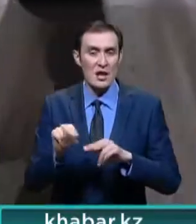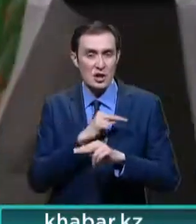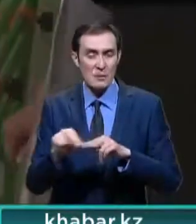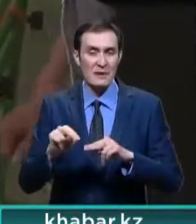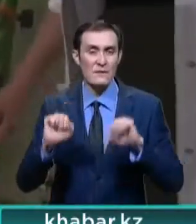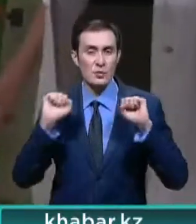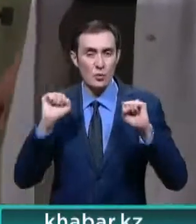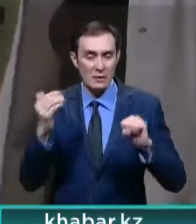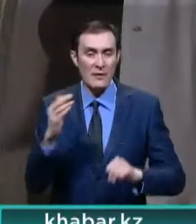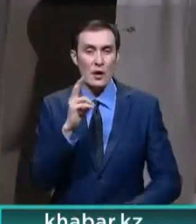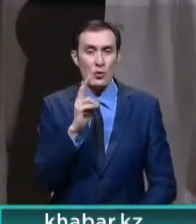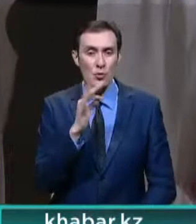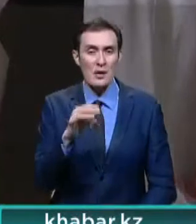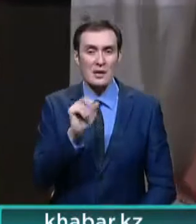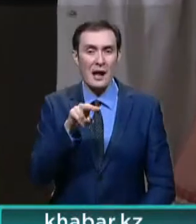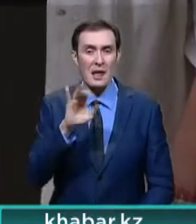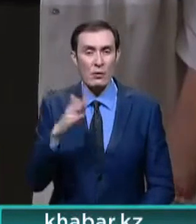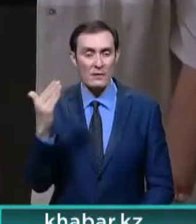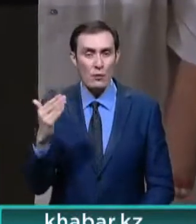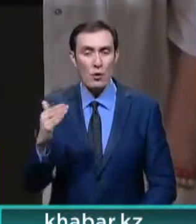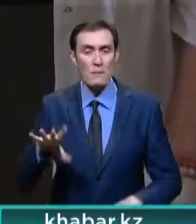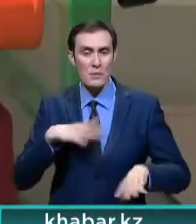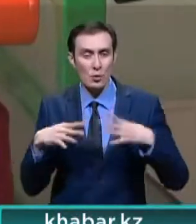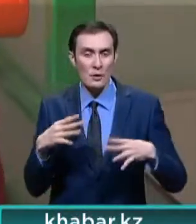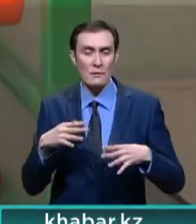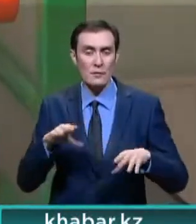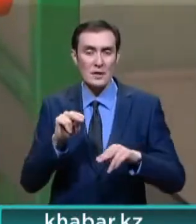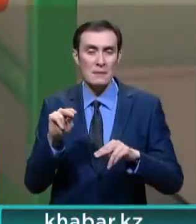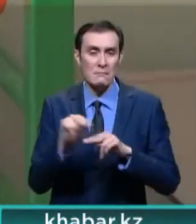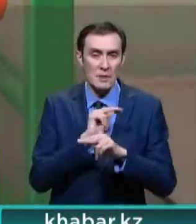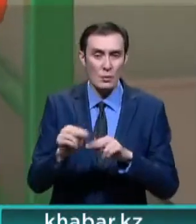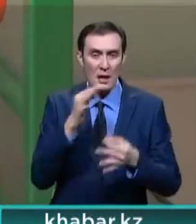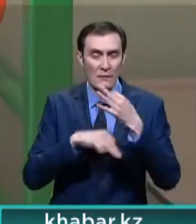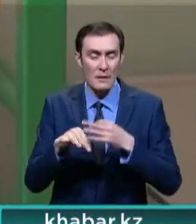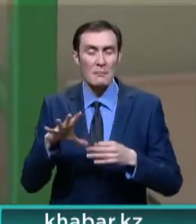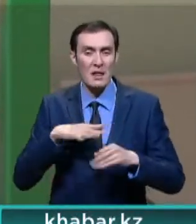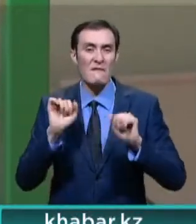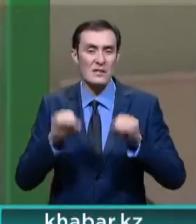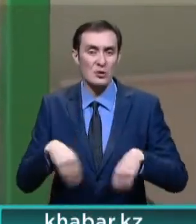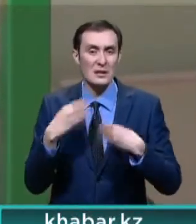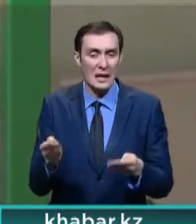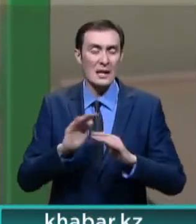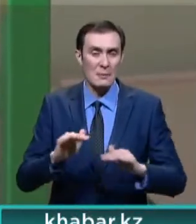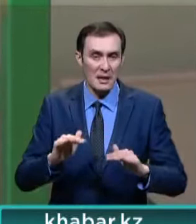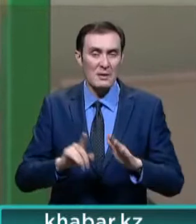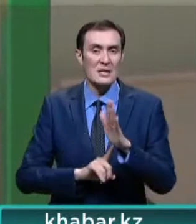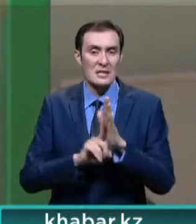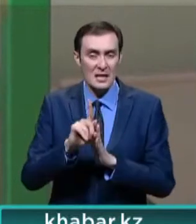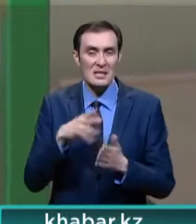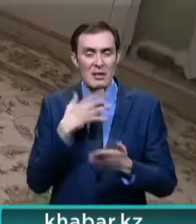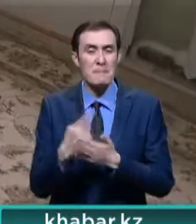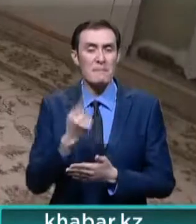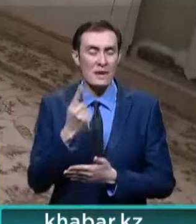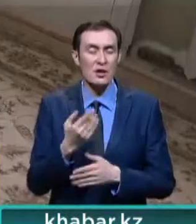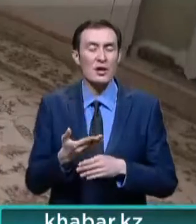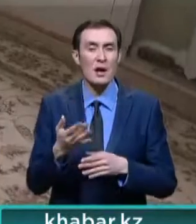Жайдарбек Куйкалаков. Его методика упражнений вкупе с медикаментозным лечением дала возможность этим ребятам сделать свои первые,